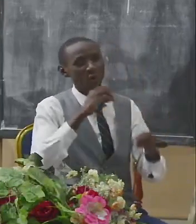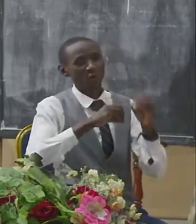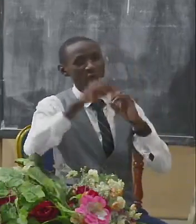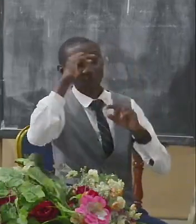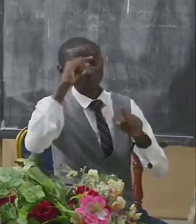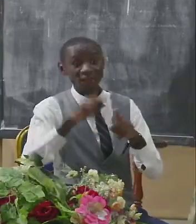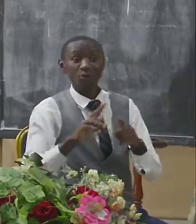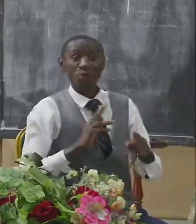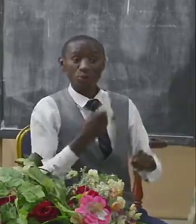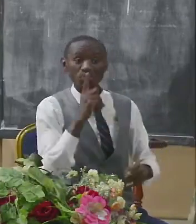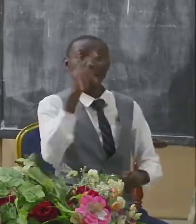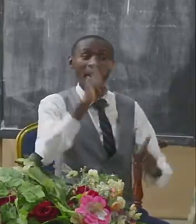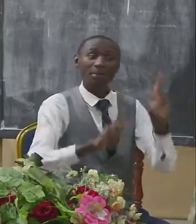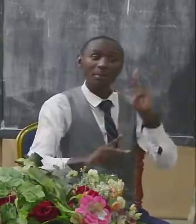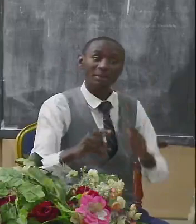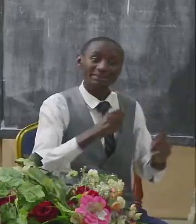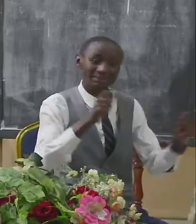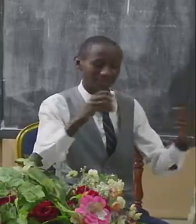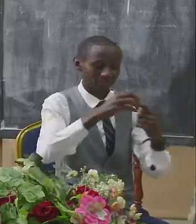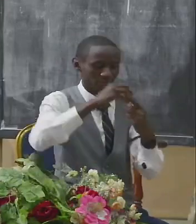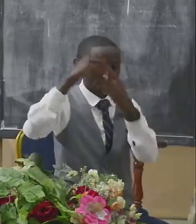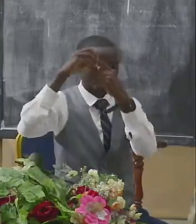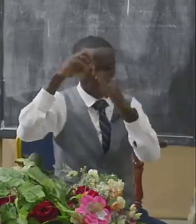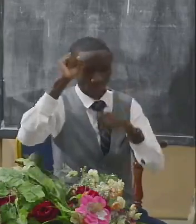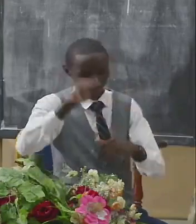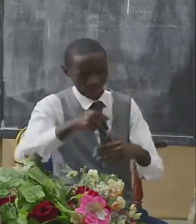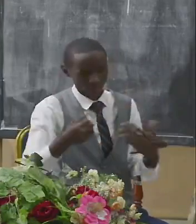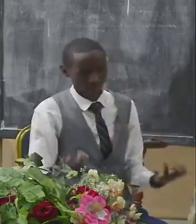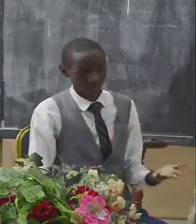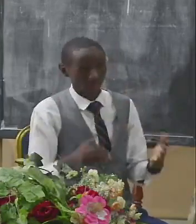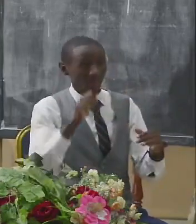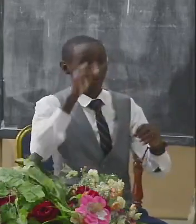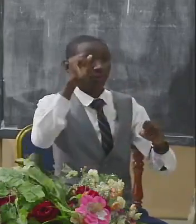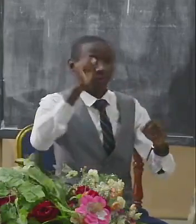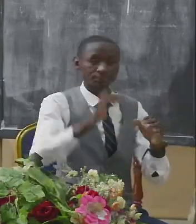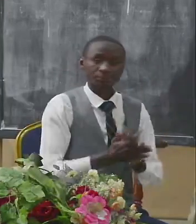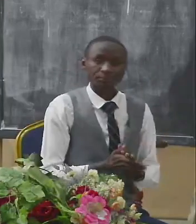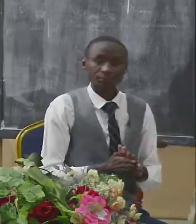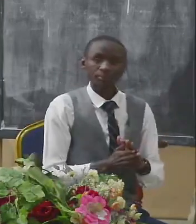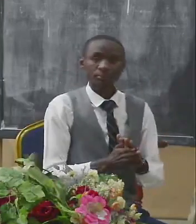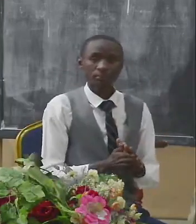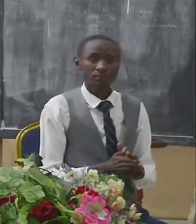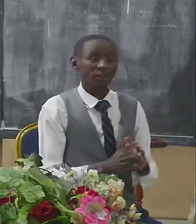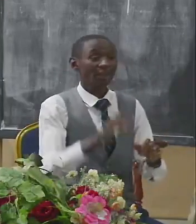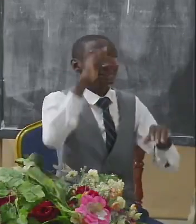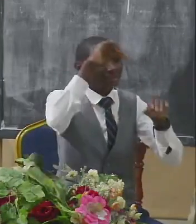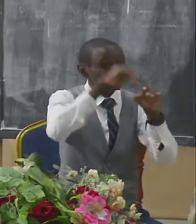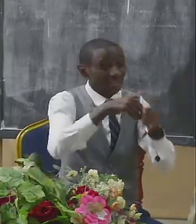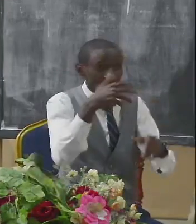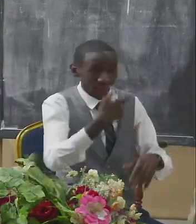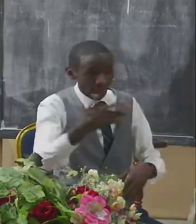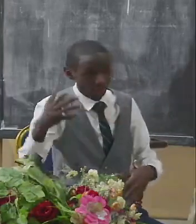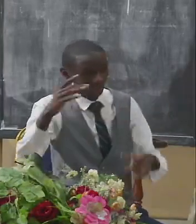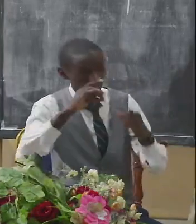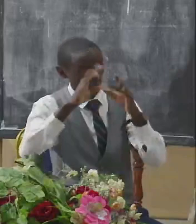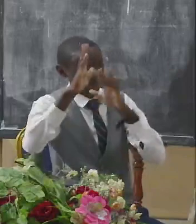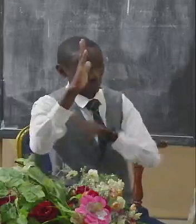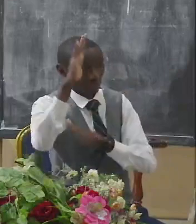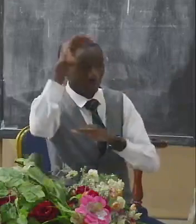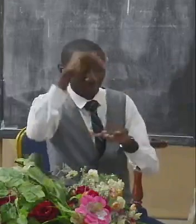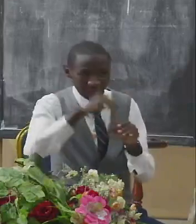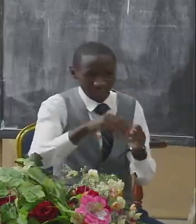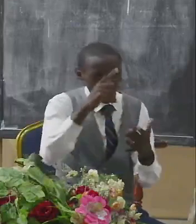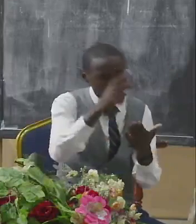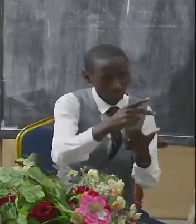spécial. Sisi ni watu wa kipekee. Oui. Ndio. Dieu. Mungu. Dans les choses de Dieu. Mubitu ya Mungu. Dans les plans de